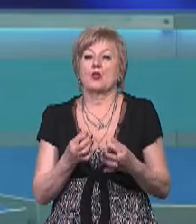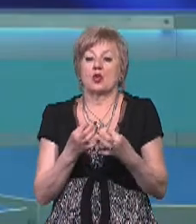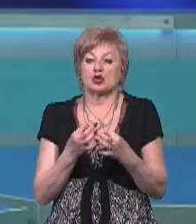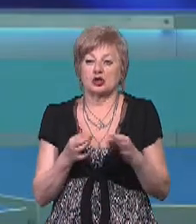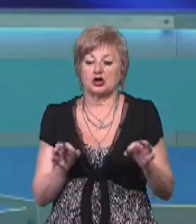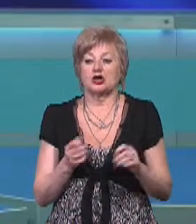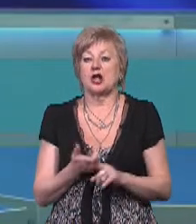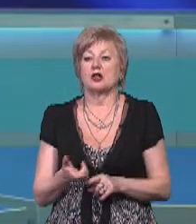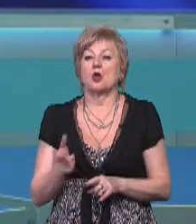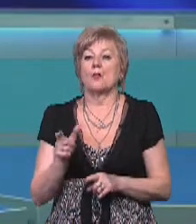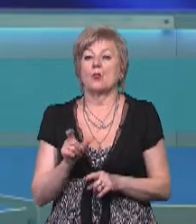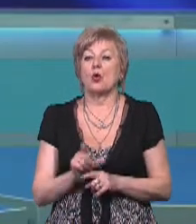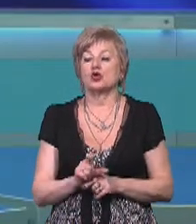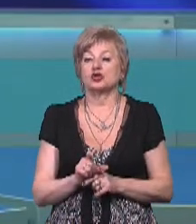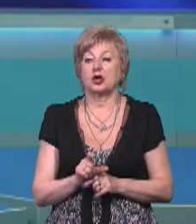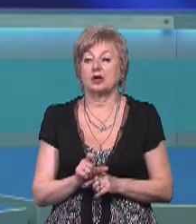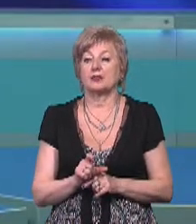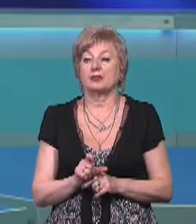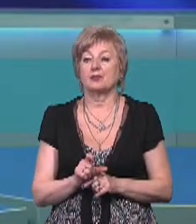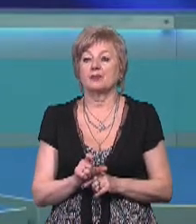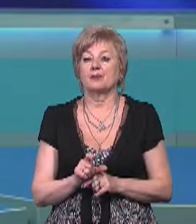дозволяє більш, ну, скажімо,